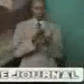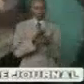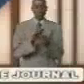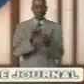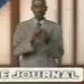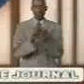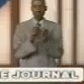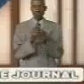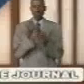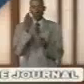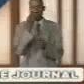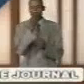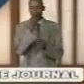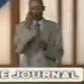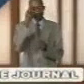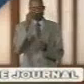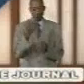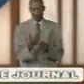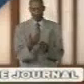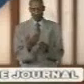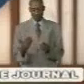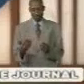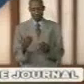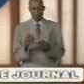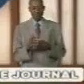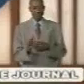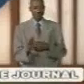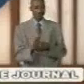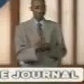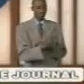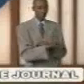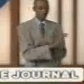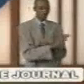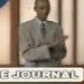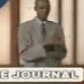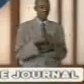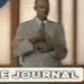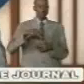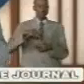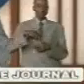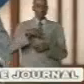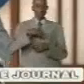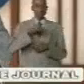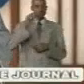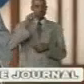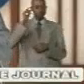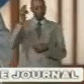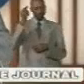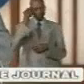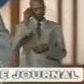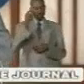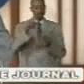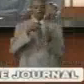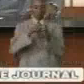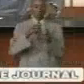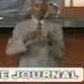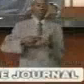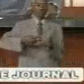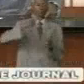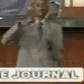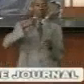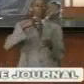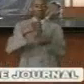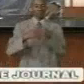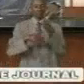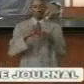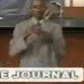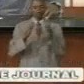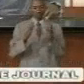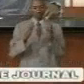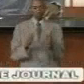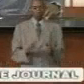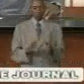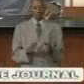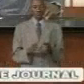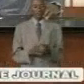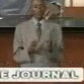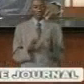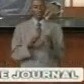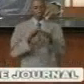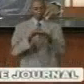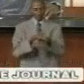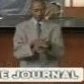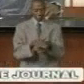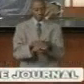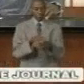enfants. Quelques membres du gouvernement ainsi que les hauts fonctionnaires de l'administration publique viennent d'enrichir leurs connaissances